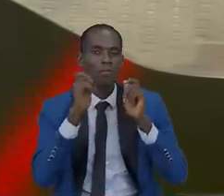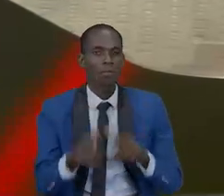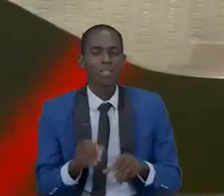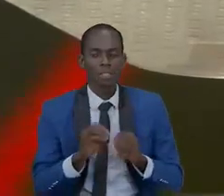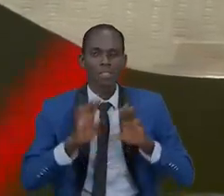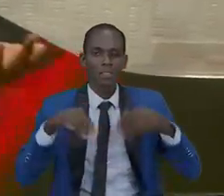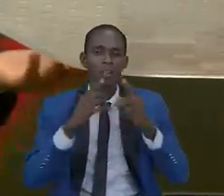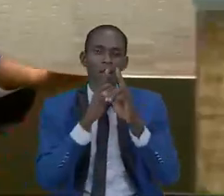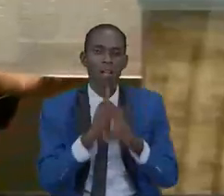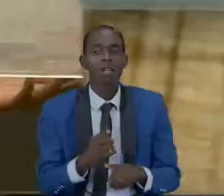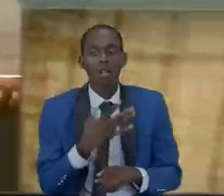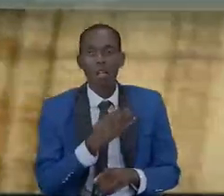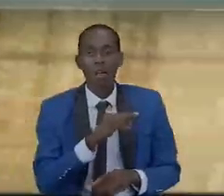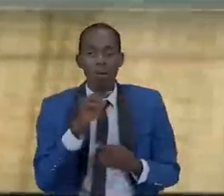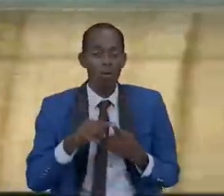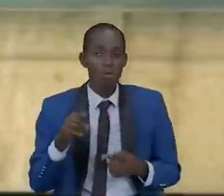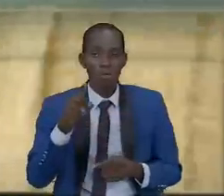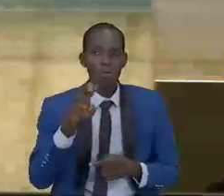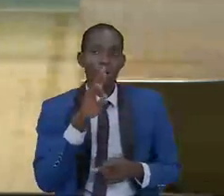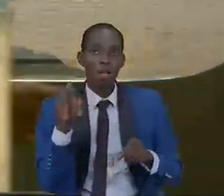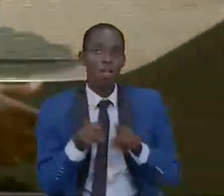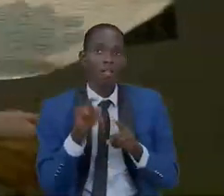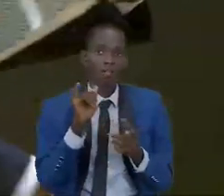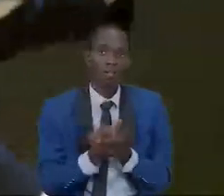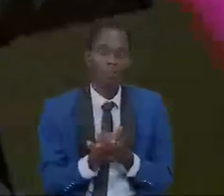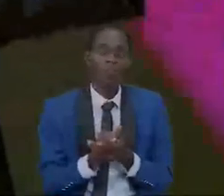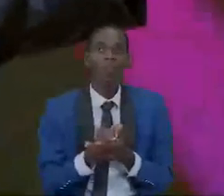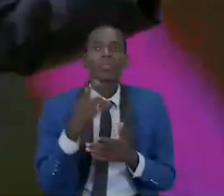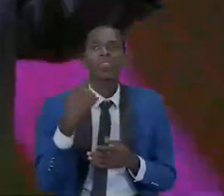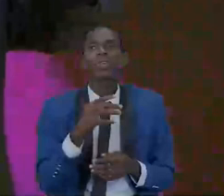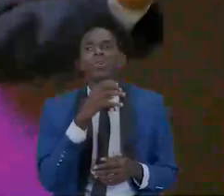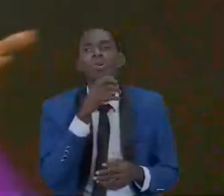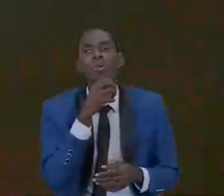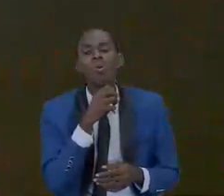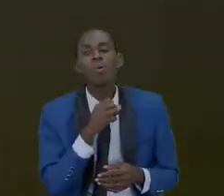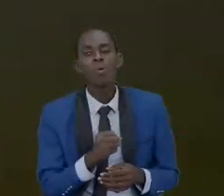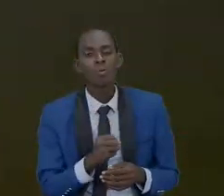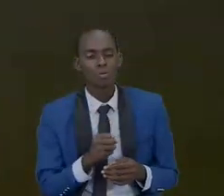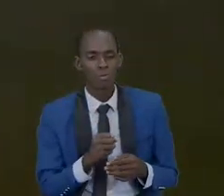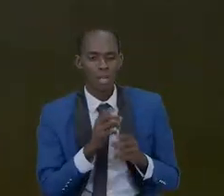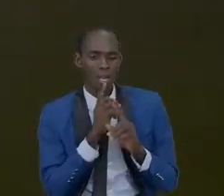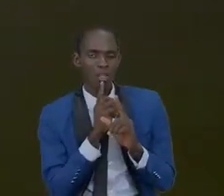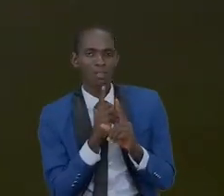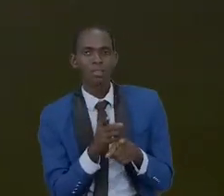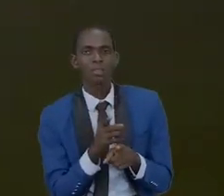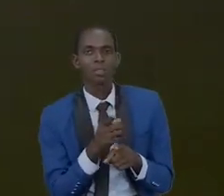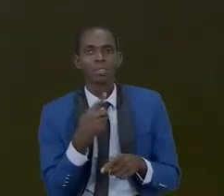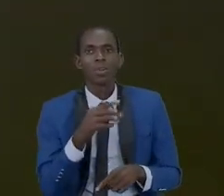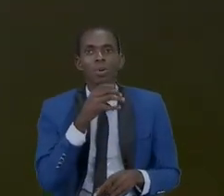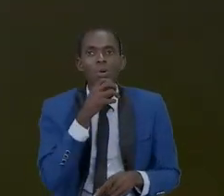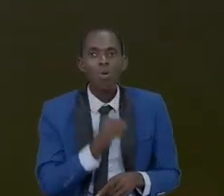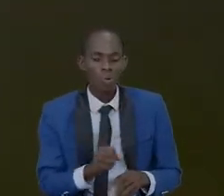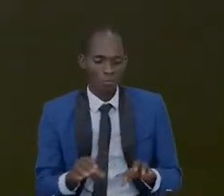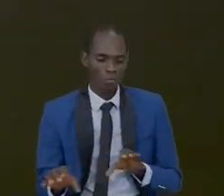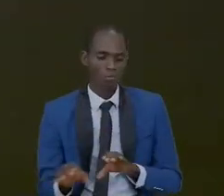si rapide pompe à réagi alors si vous vous comportez comme ça l'ancienne réaction les anciennes